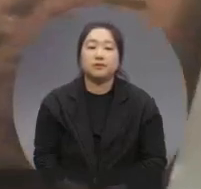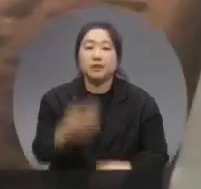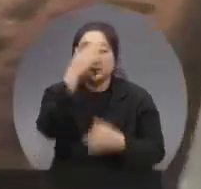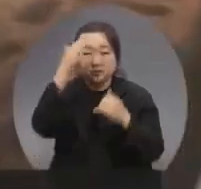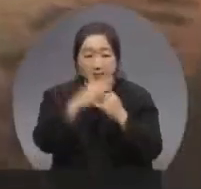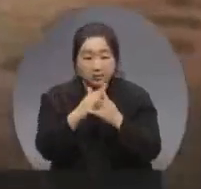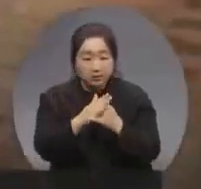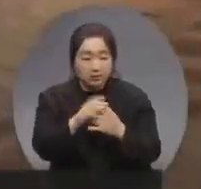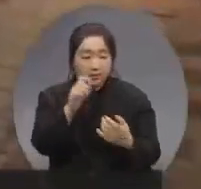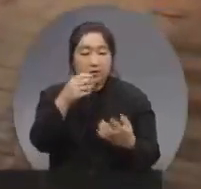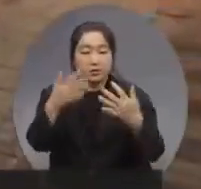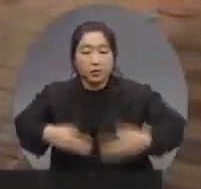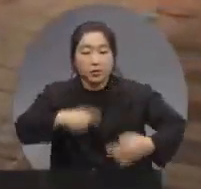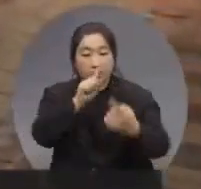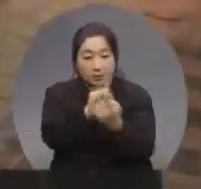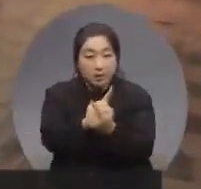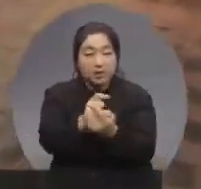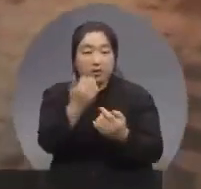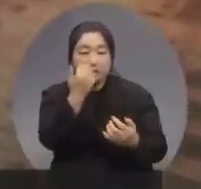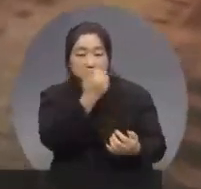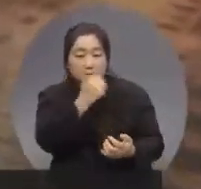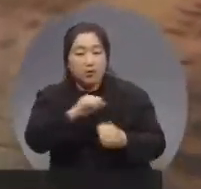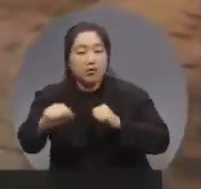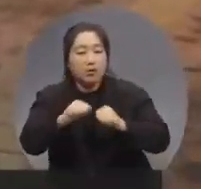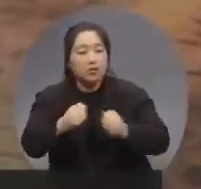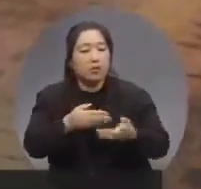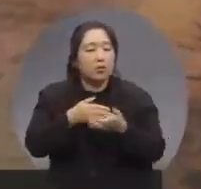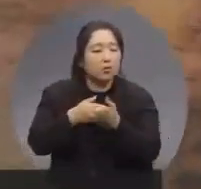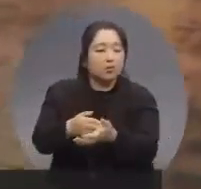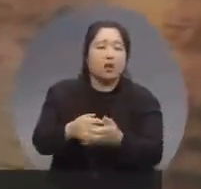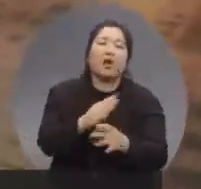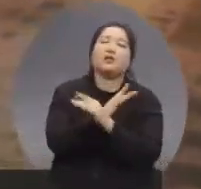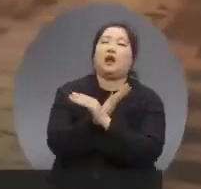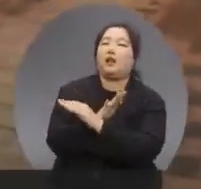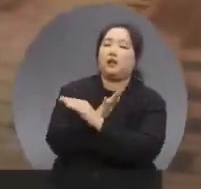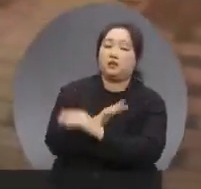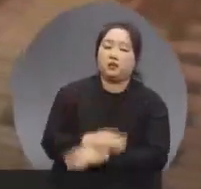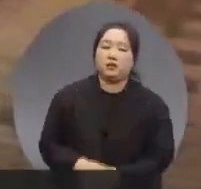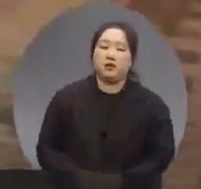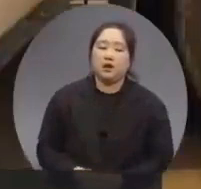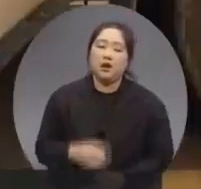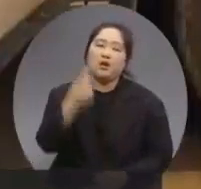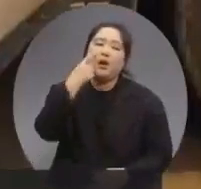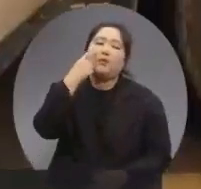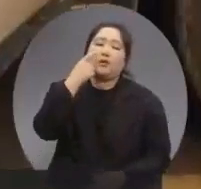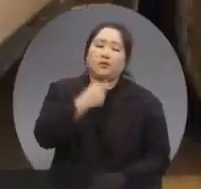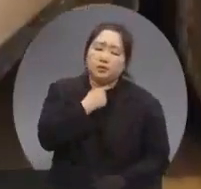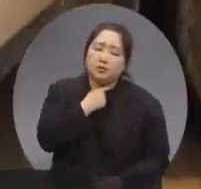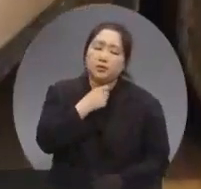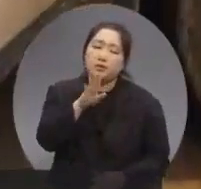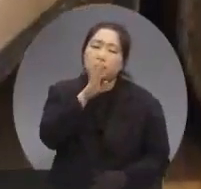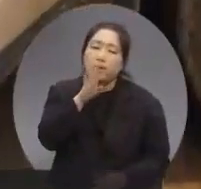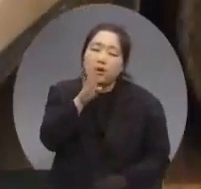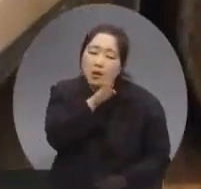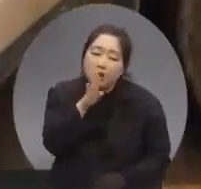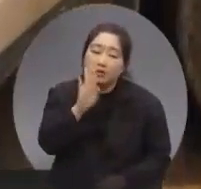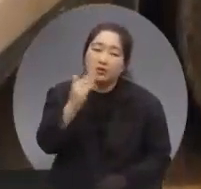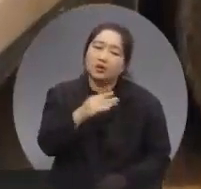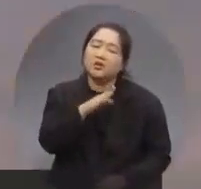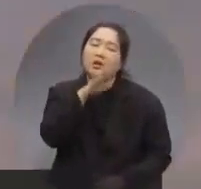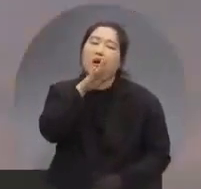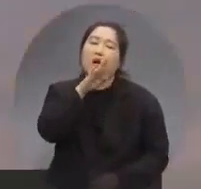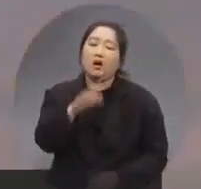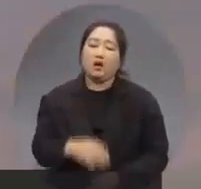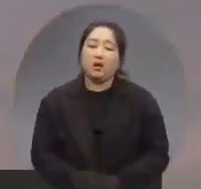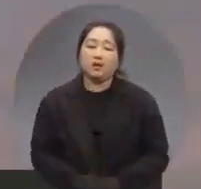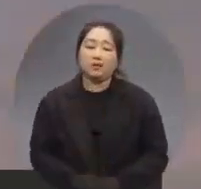미성년자한테 그렇게 조건 만남이라든지 유사성이 적응을 하시면 한 번 보라고 그랬으면 진짜로 이게 되면 안 돼요. 진짜예요.